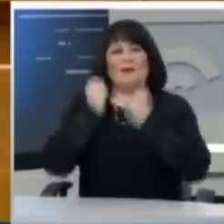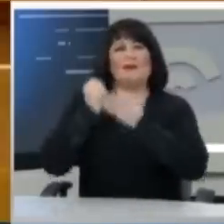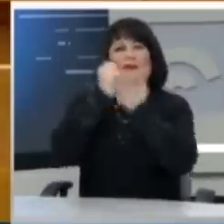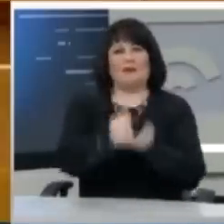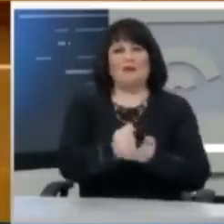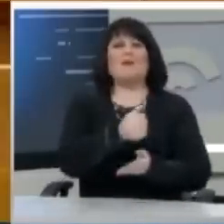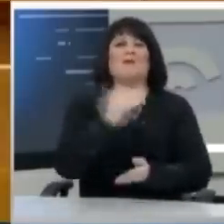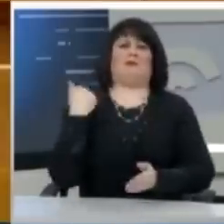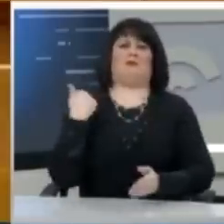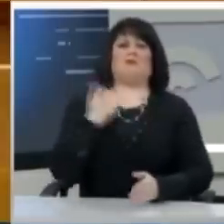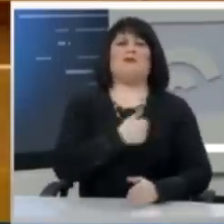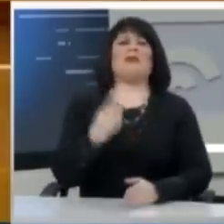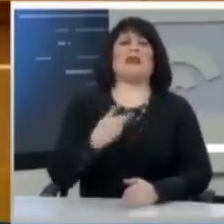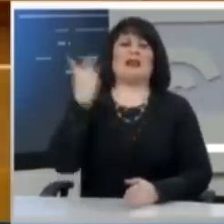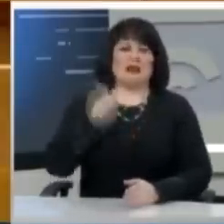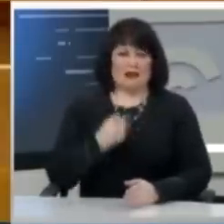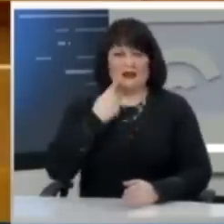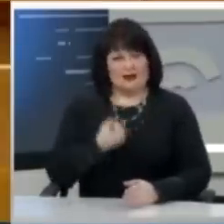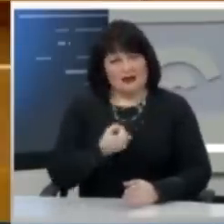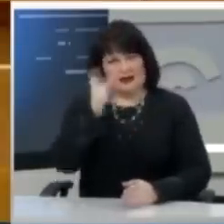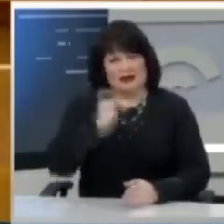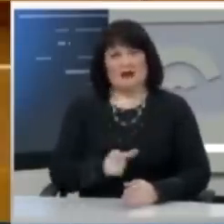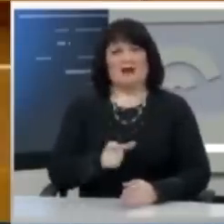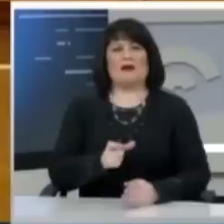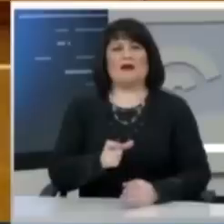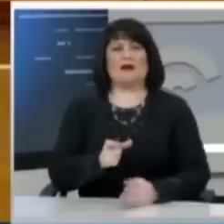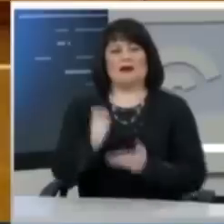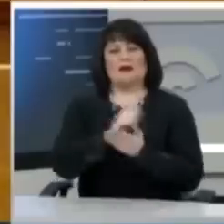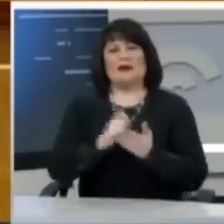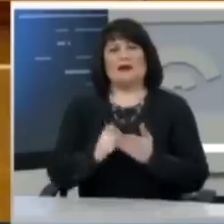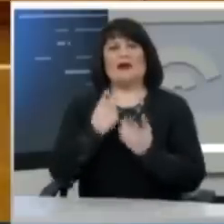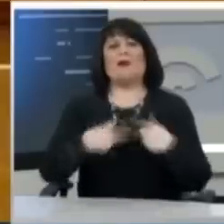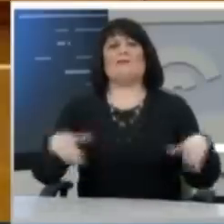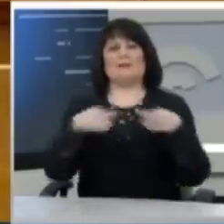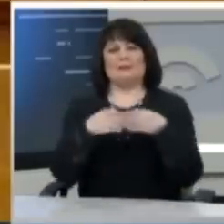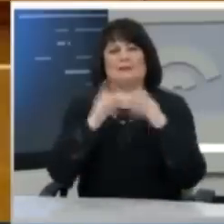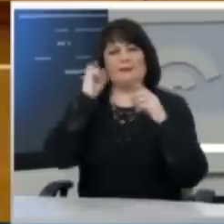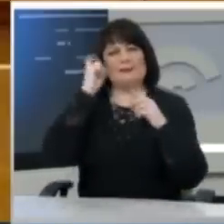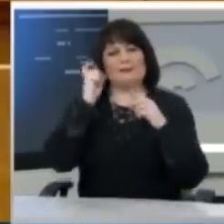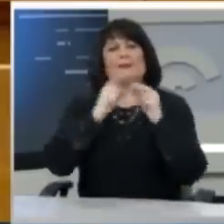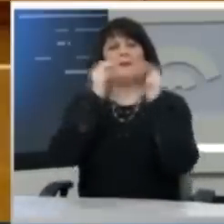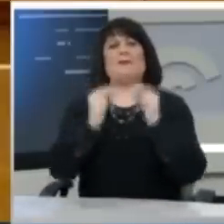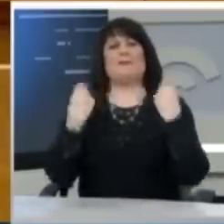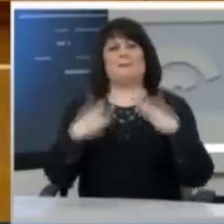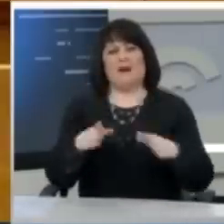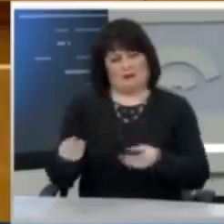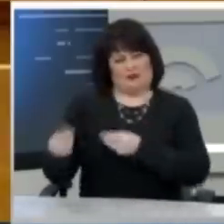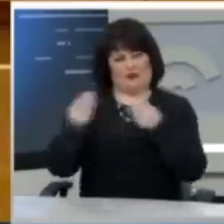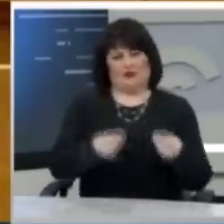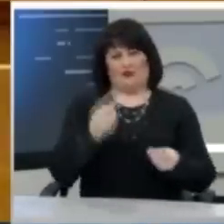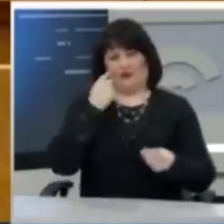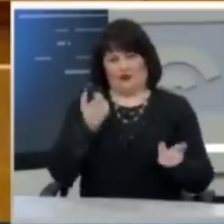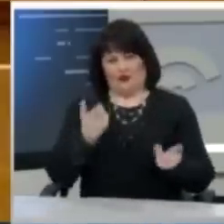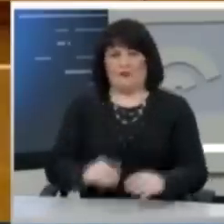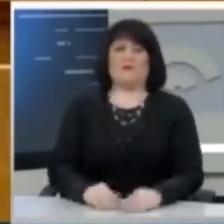3% από ό,τι προβλέπει το ίδιο το πόρισμα της Διακομματικής Επιτροπής που φέρνεται σήμερα για έγκριση.